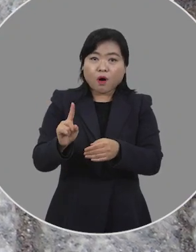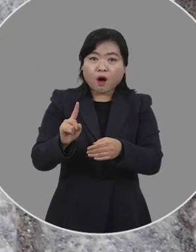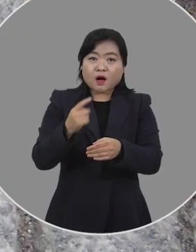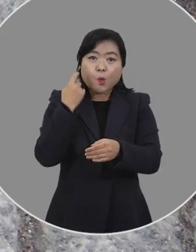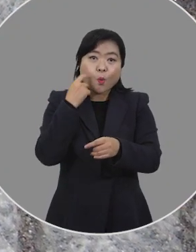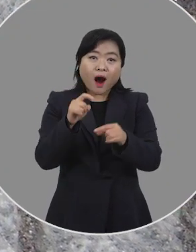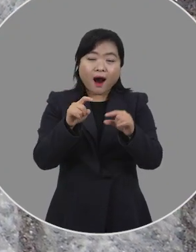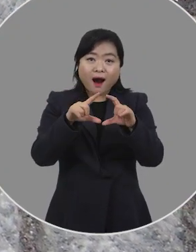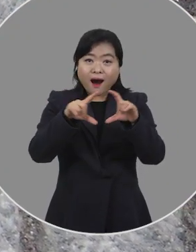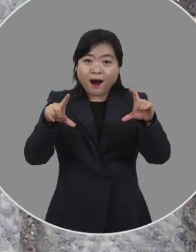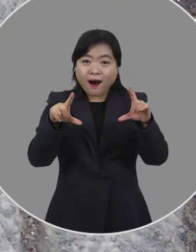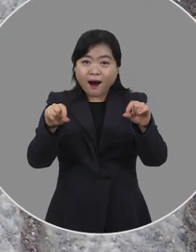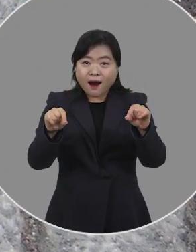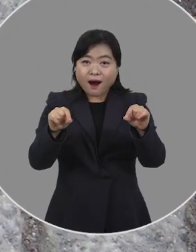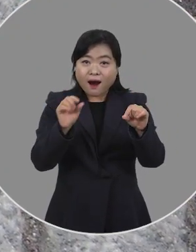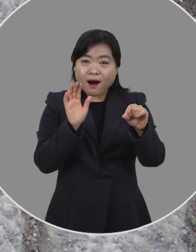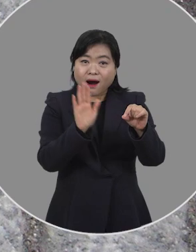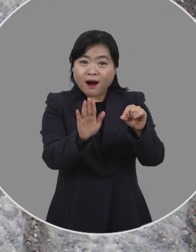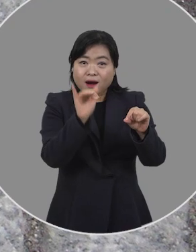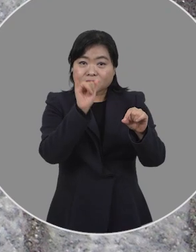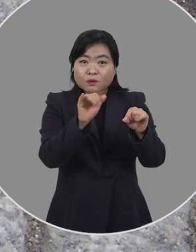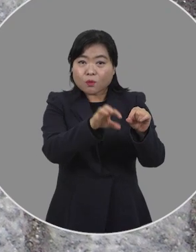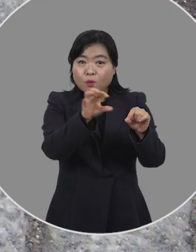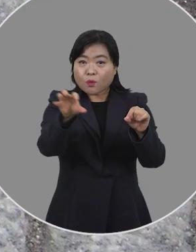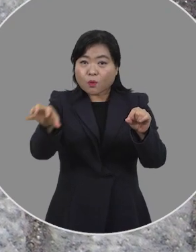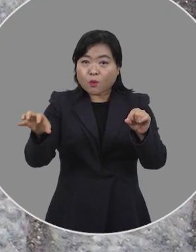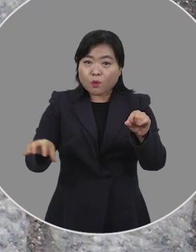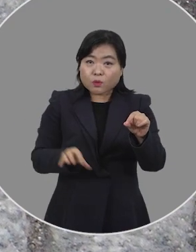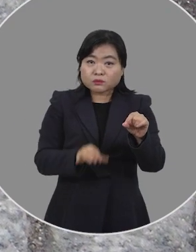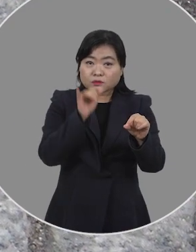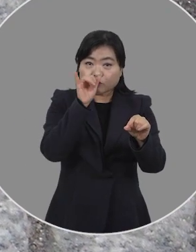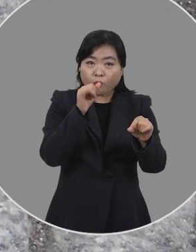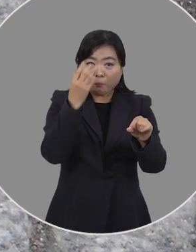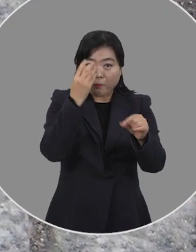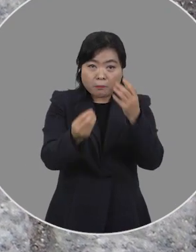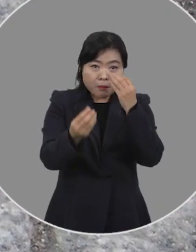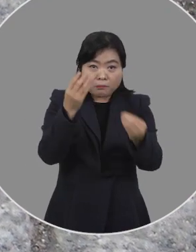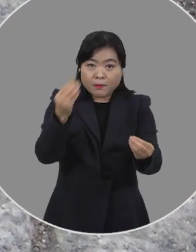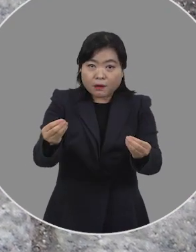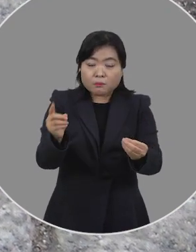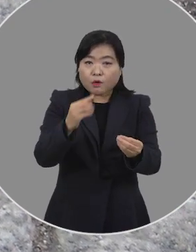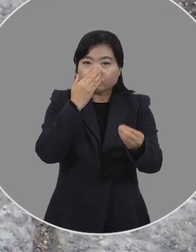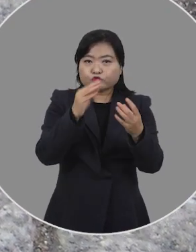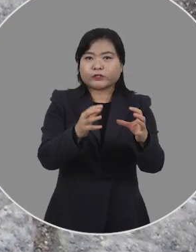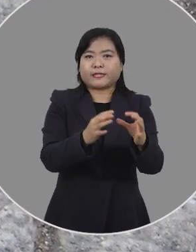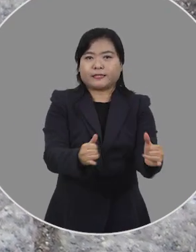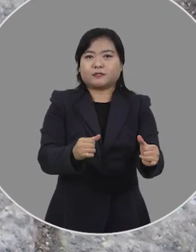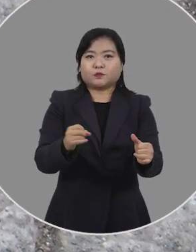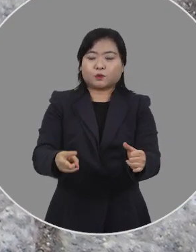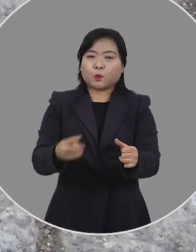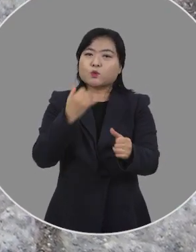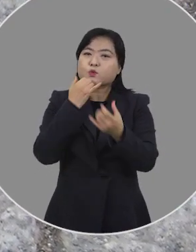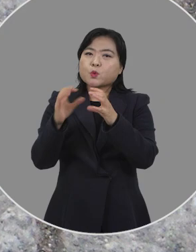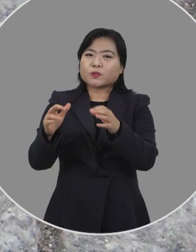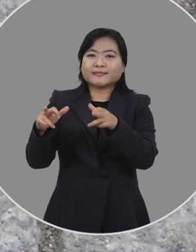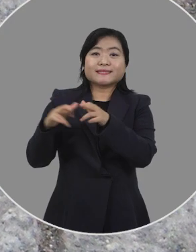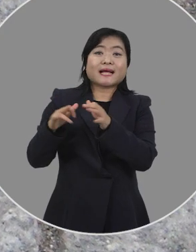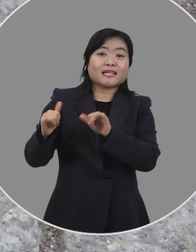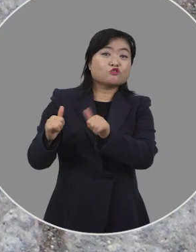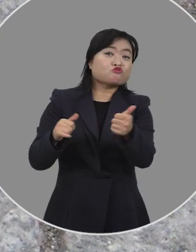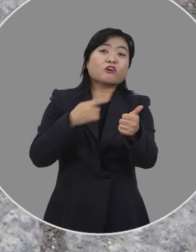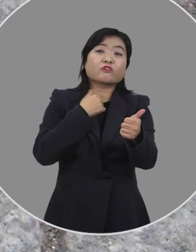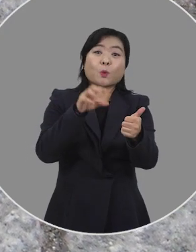써 있는데 그게 뭔가 그랬더니 프라이부르크에도 있고 곳곳에 도시에 있는데 거기서 유대인이나 독일 장애인들이 죽었던